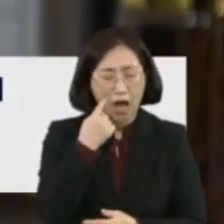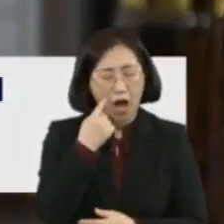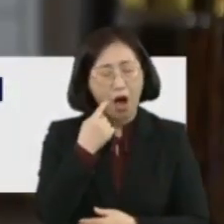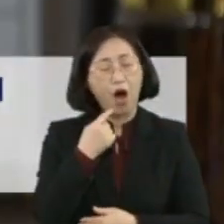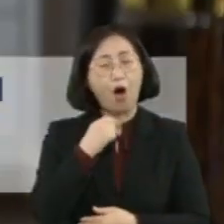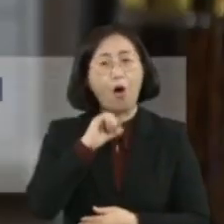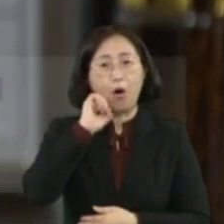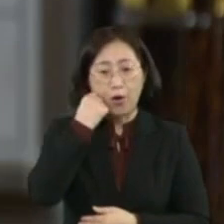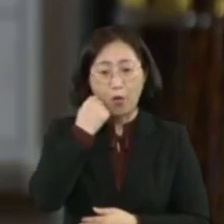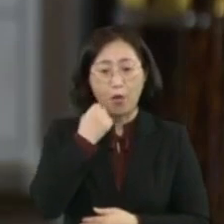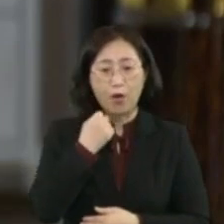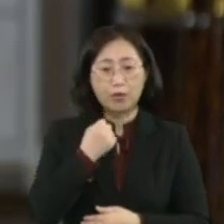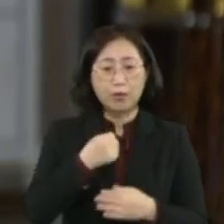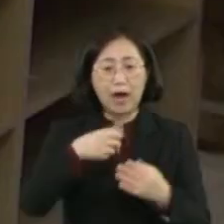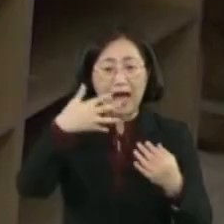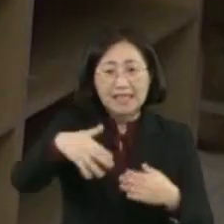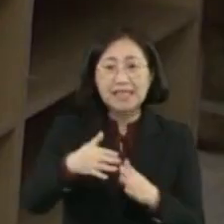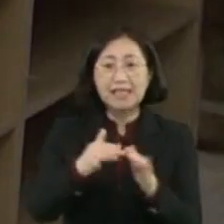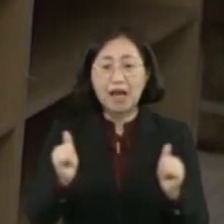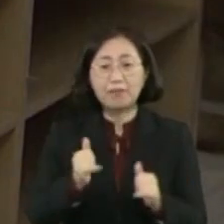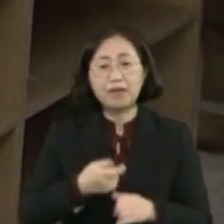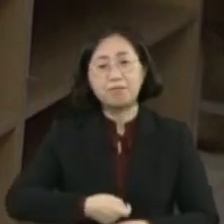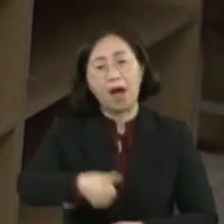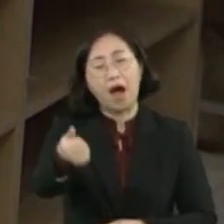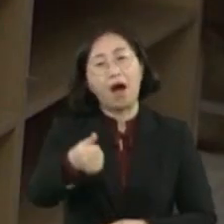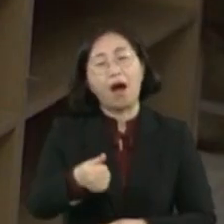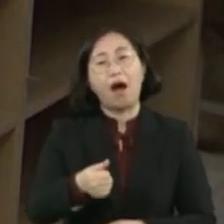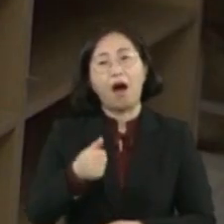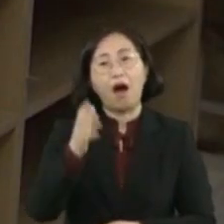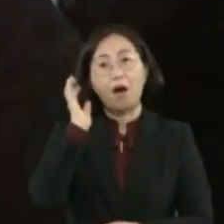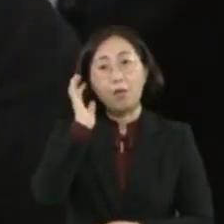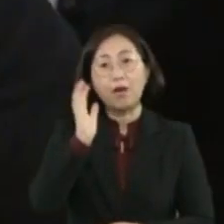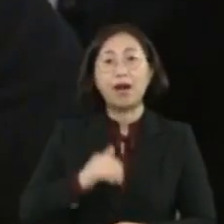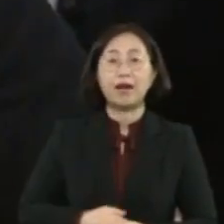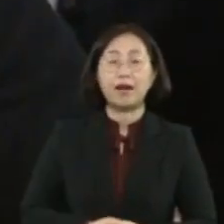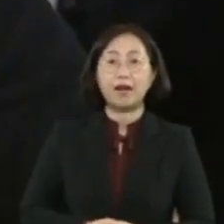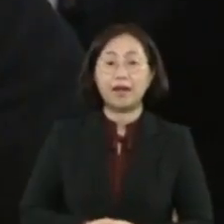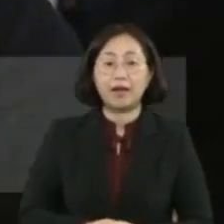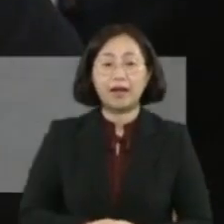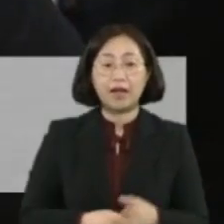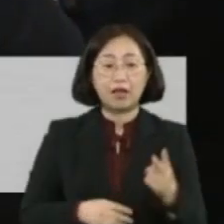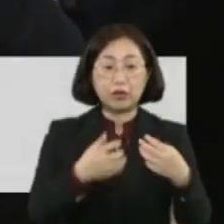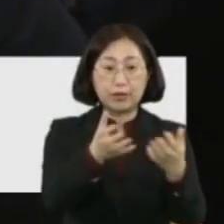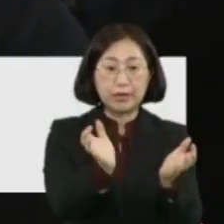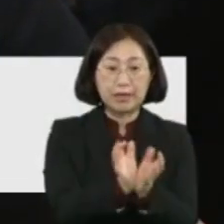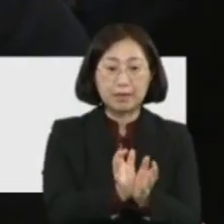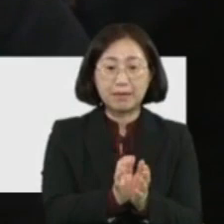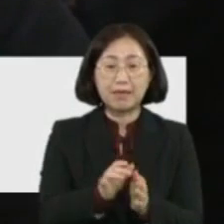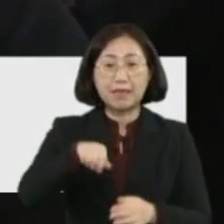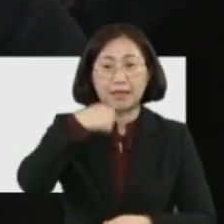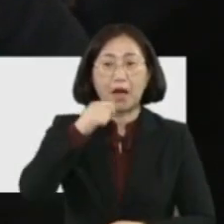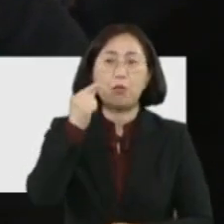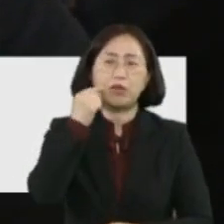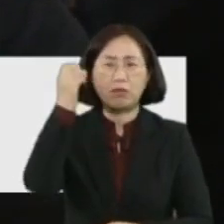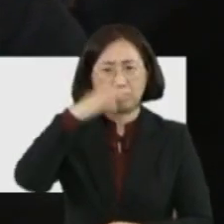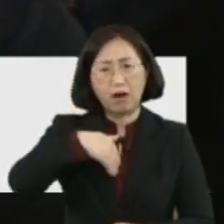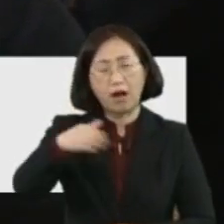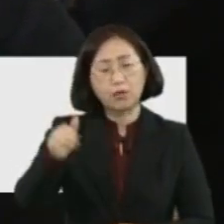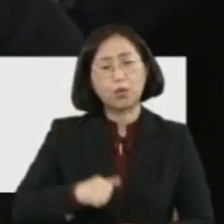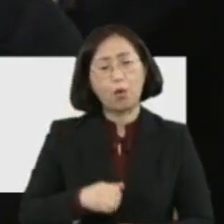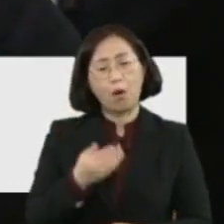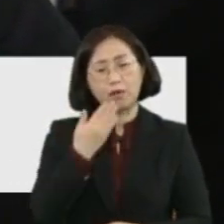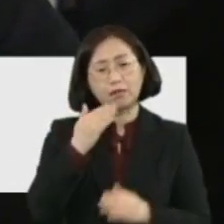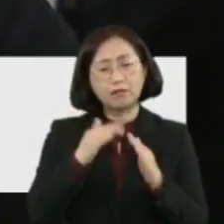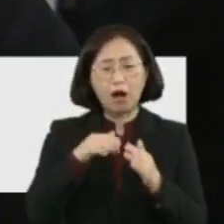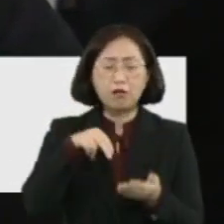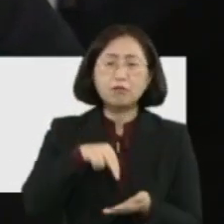방문할 때마다 돌려보내야 하는 일은 더 난감합니다. 오늘 두 팀이 식사를 못 하고 가셨고요. 저희 식당 입장에서도